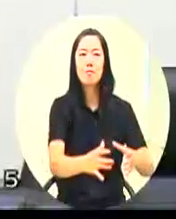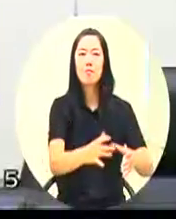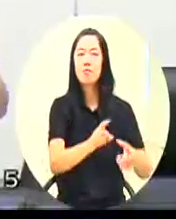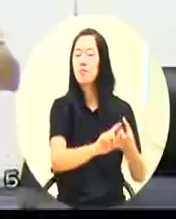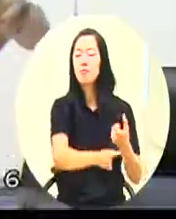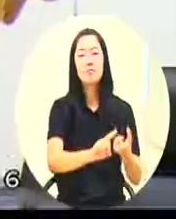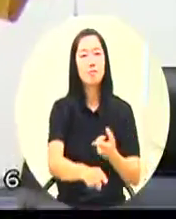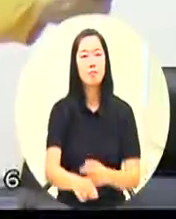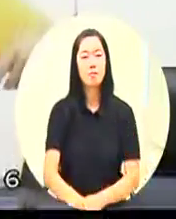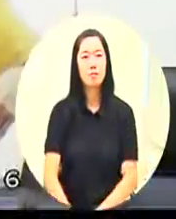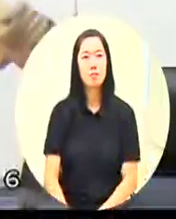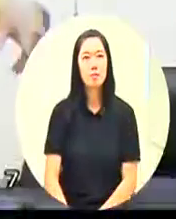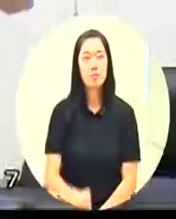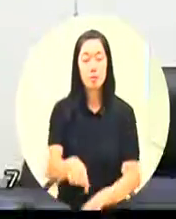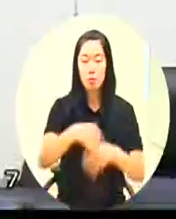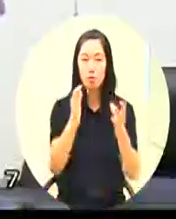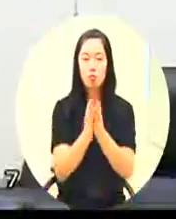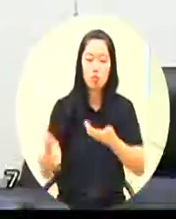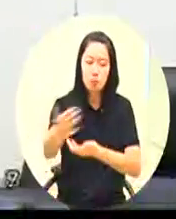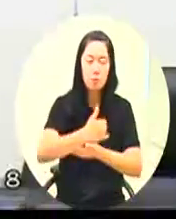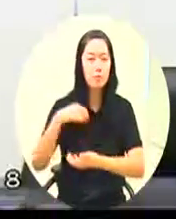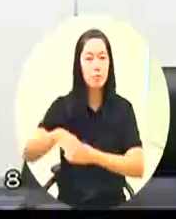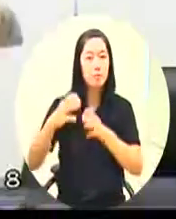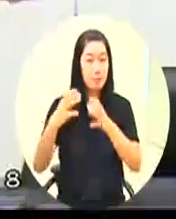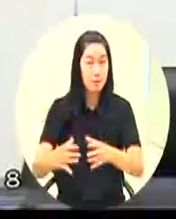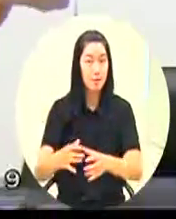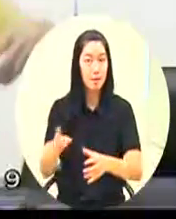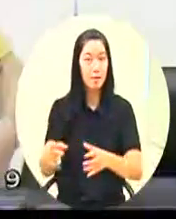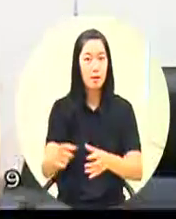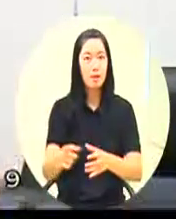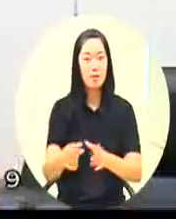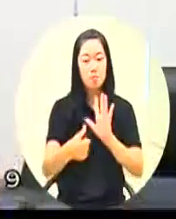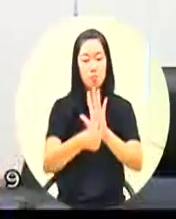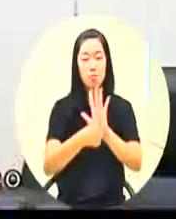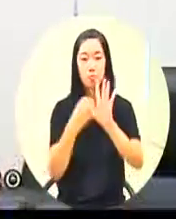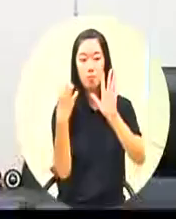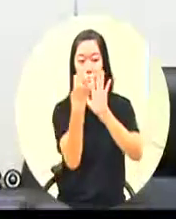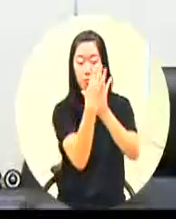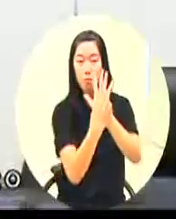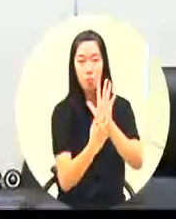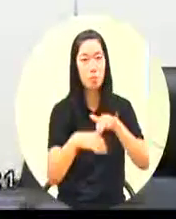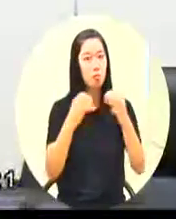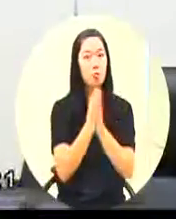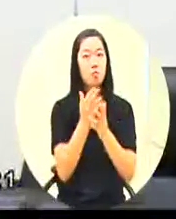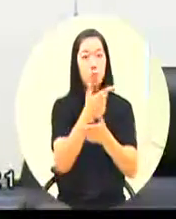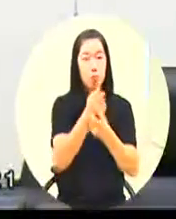爱，袂全部来写。啊，你要李科勇也不要紧，要写偌大字拢好。啊，我是建议讲以